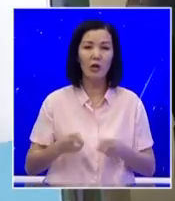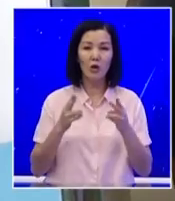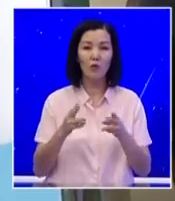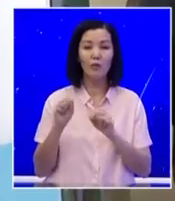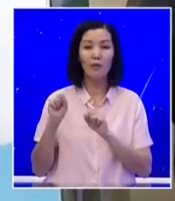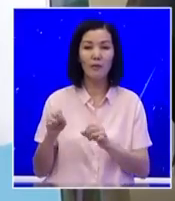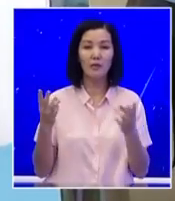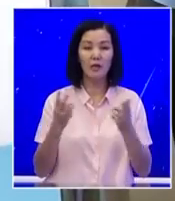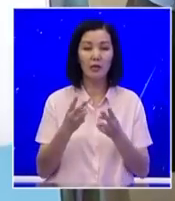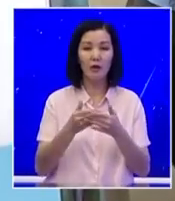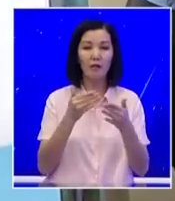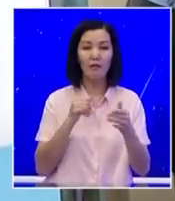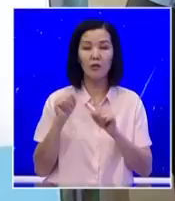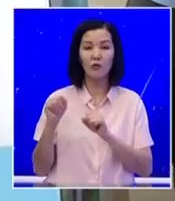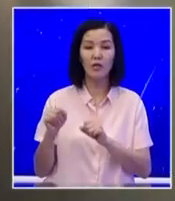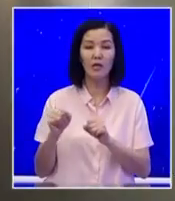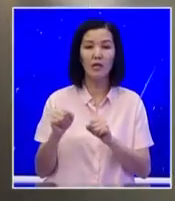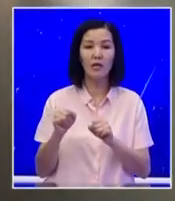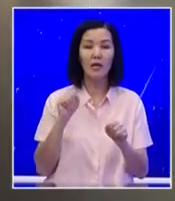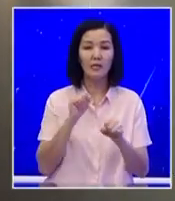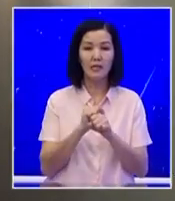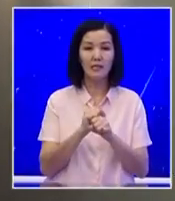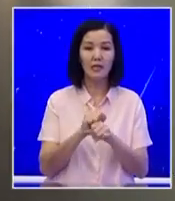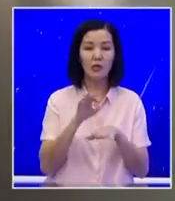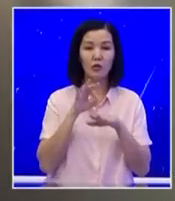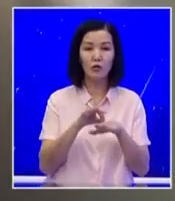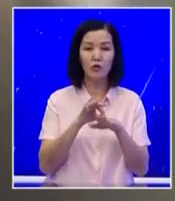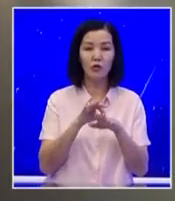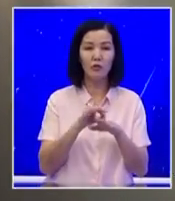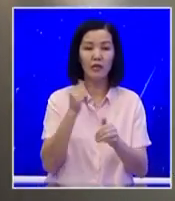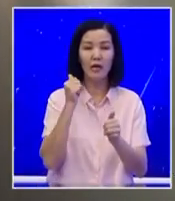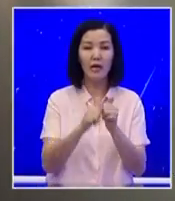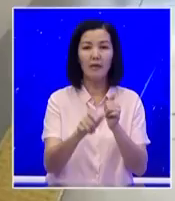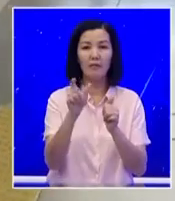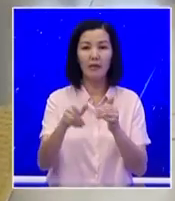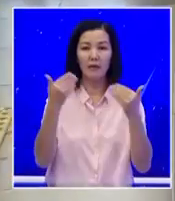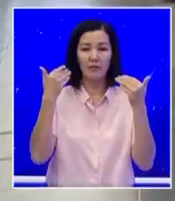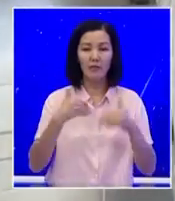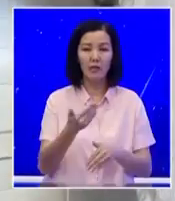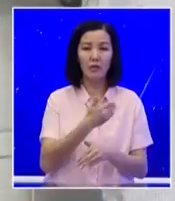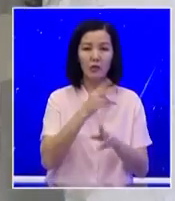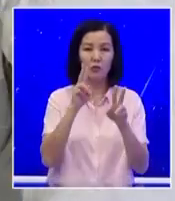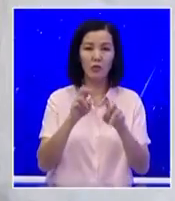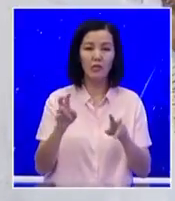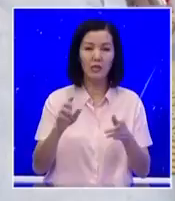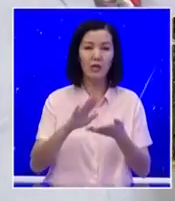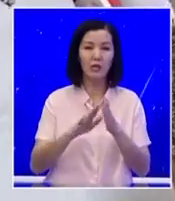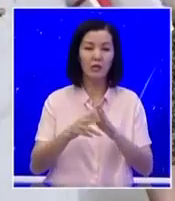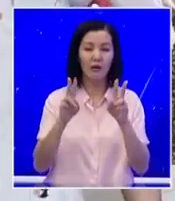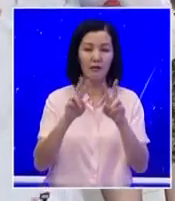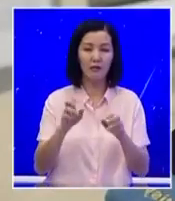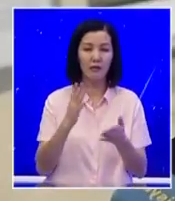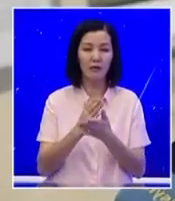емес. Алдын алу шаралары бекетте үздіксіз жүргізіліп жатыр. Келген кеткен әрбір азаматтың дене қызуы өлшенеді, жағдайы